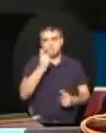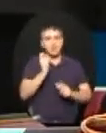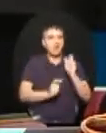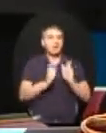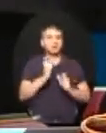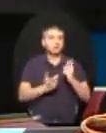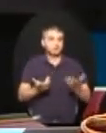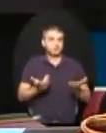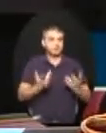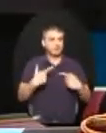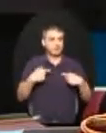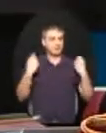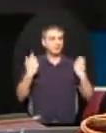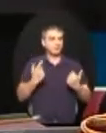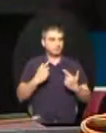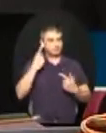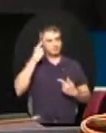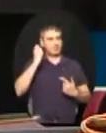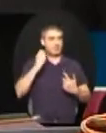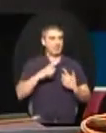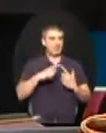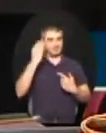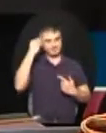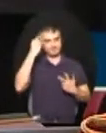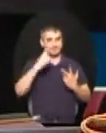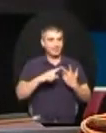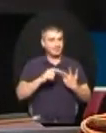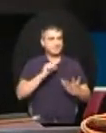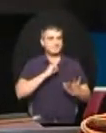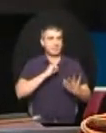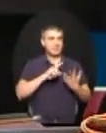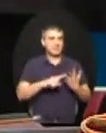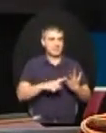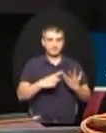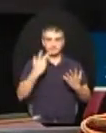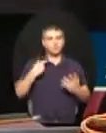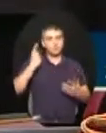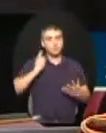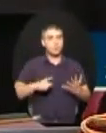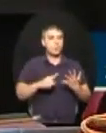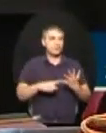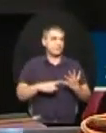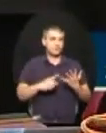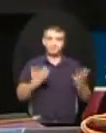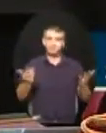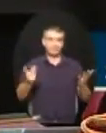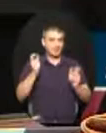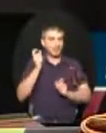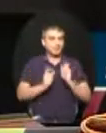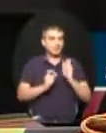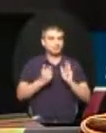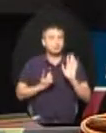אנשים תרבותיים, אינטליגנטים, משכילים, מעניינים, מחויבים,